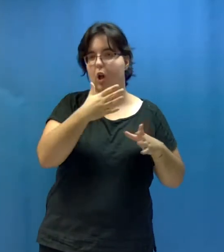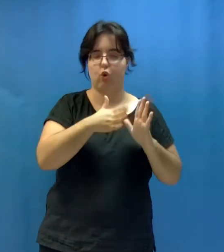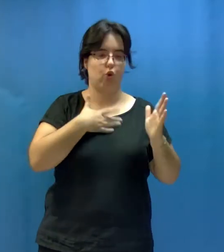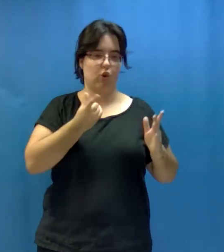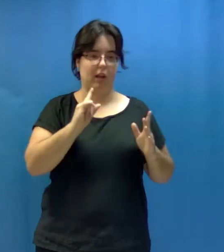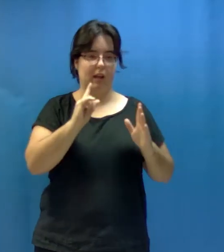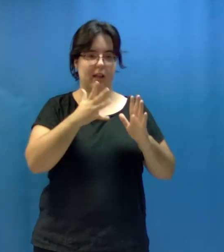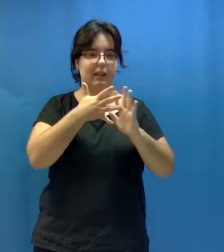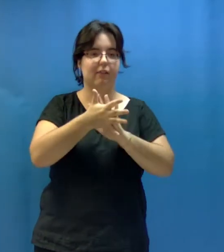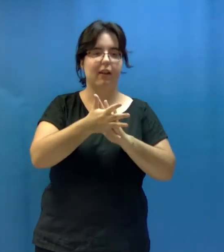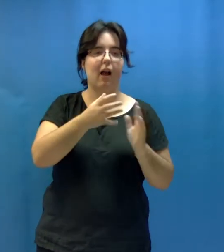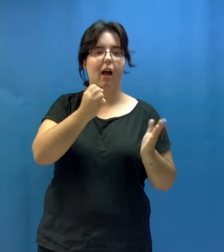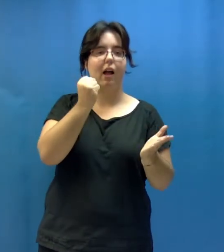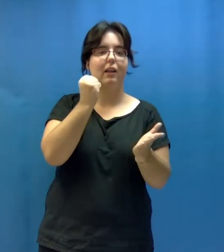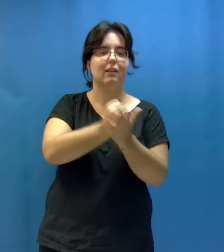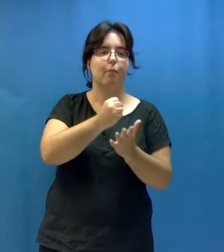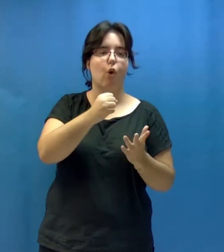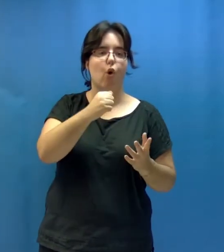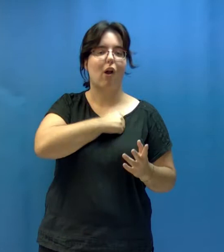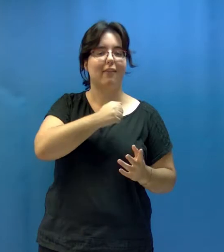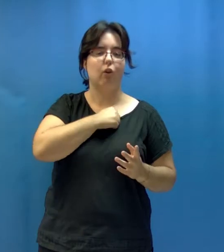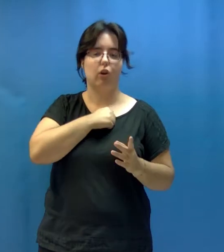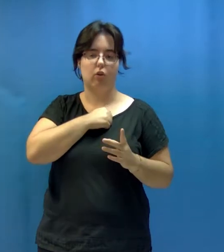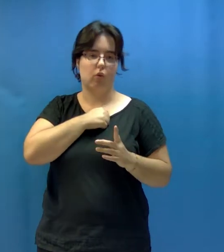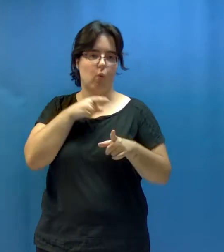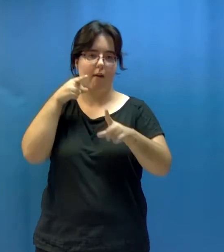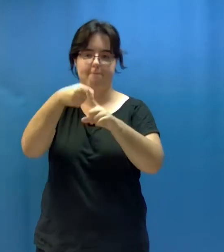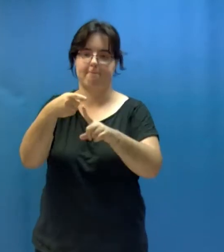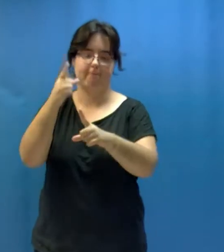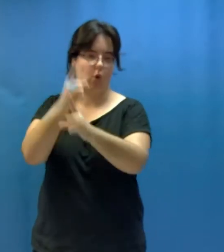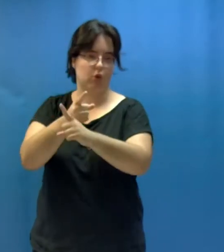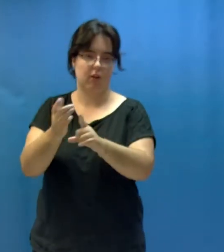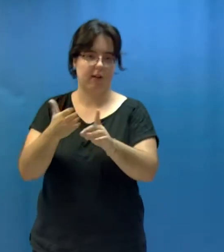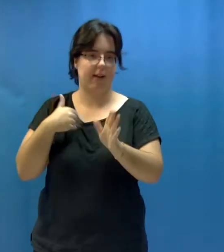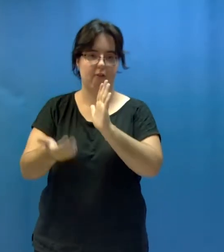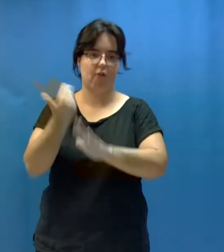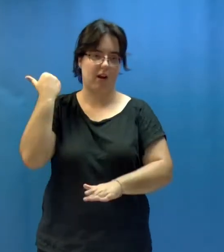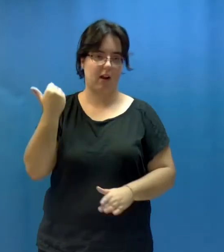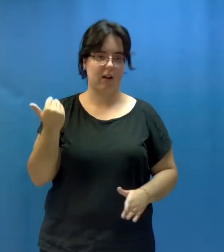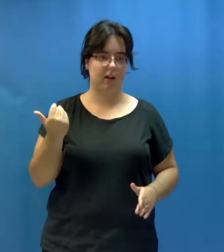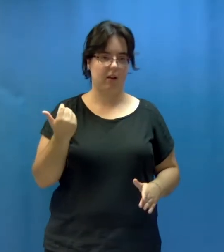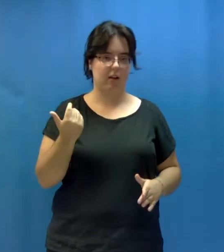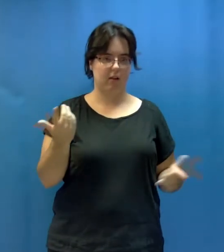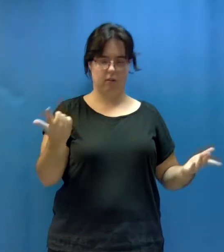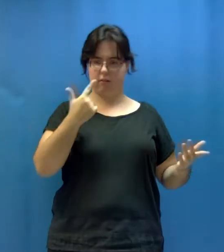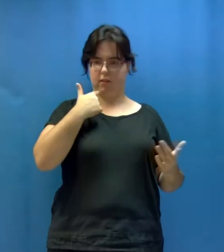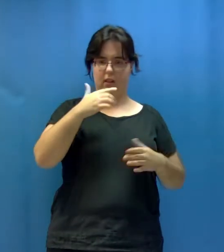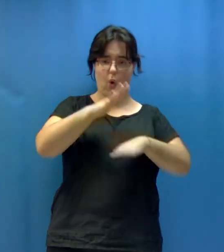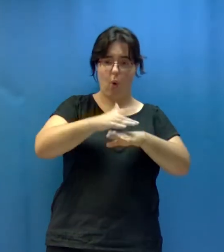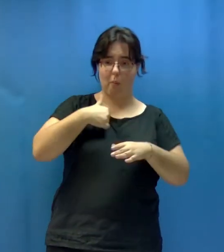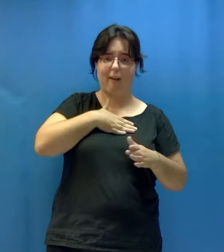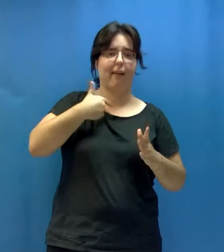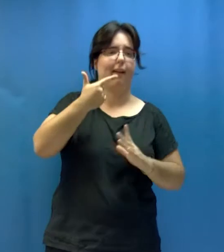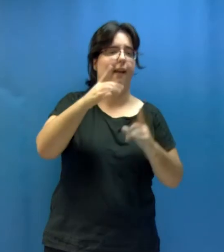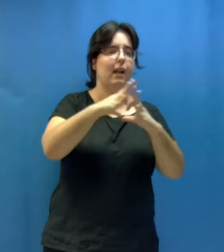persecució a símbols catòlics. Mire, per favor, és molt típic de la dreta acusar els que no ho som de voler, no sé, cremar esglésies o voler llevar tots